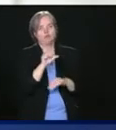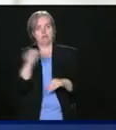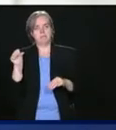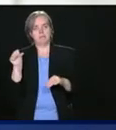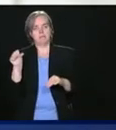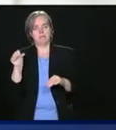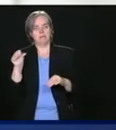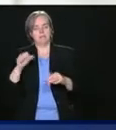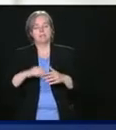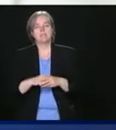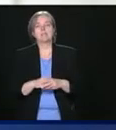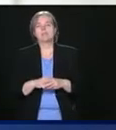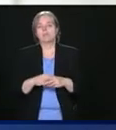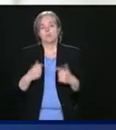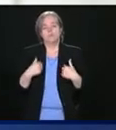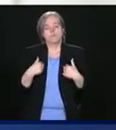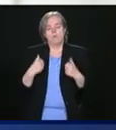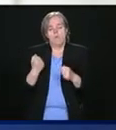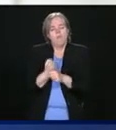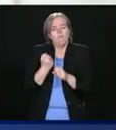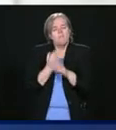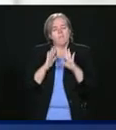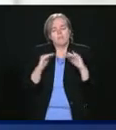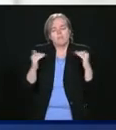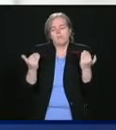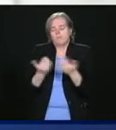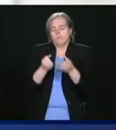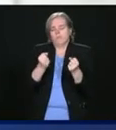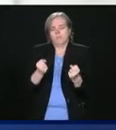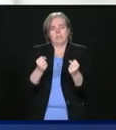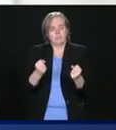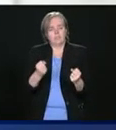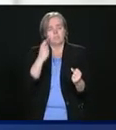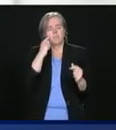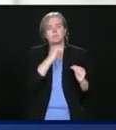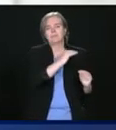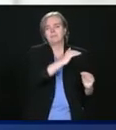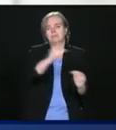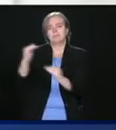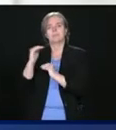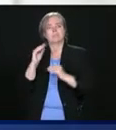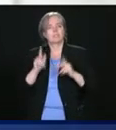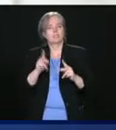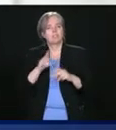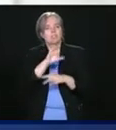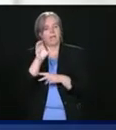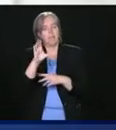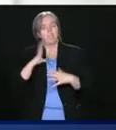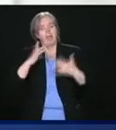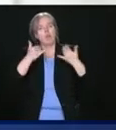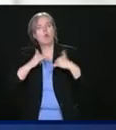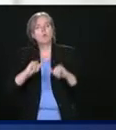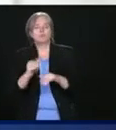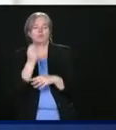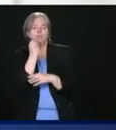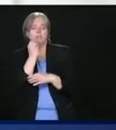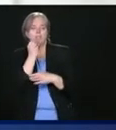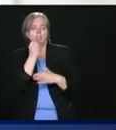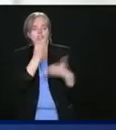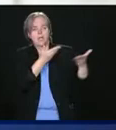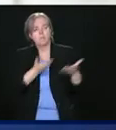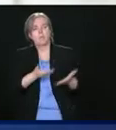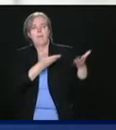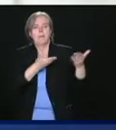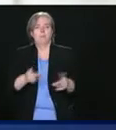pour garder les Canadiens en sécurité tout en s'assurant que les biens de nécessité au sein des chaînes d'approvisionnement